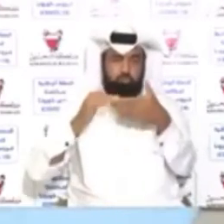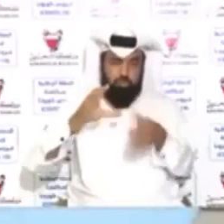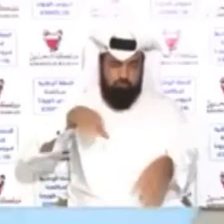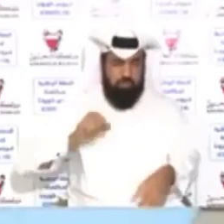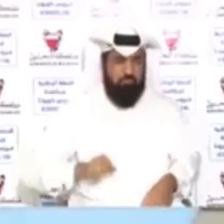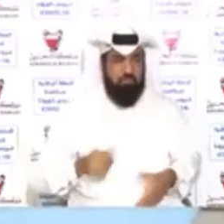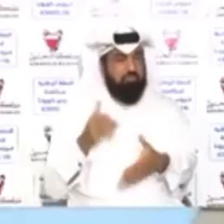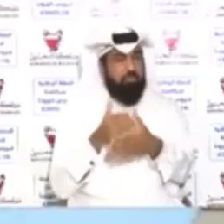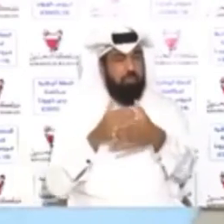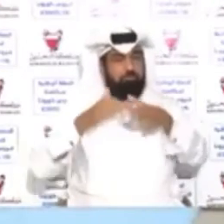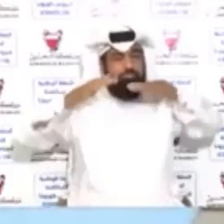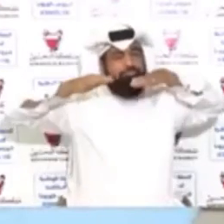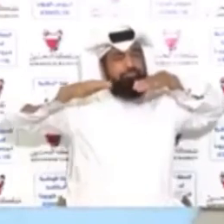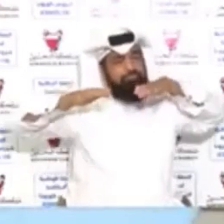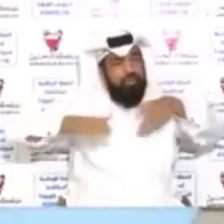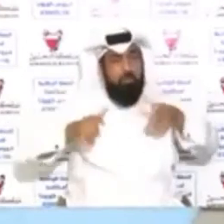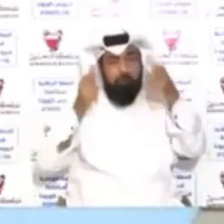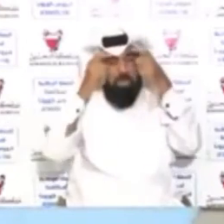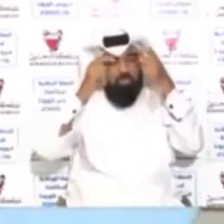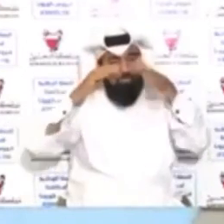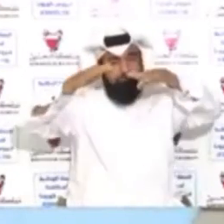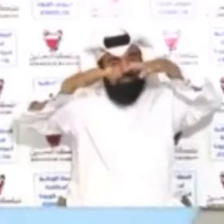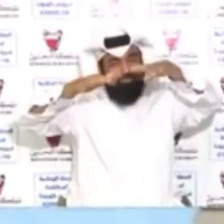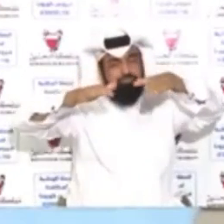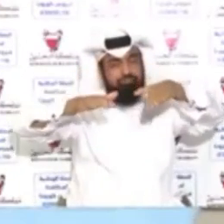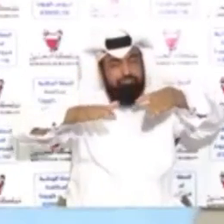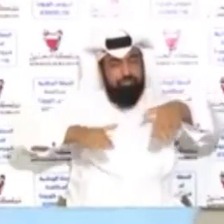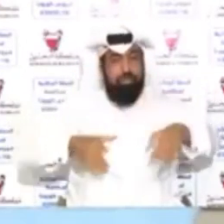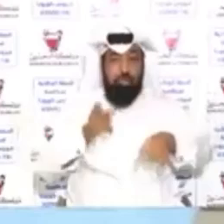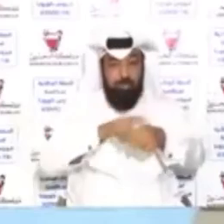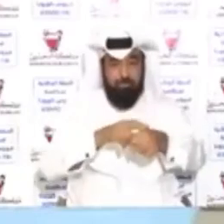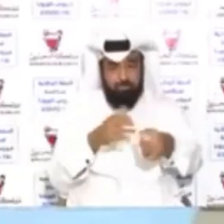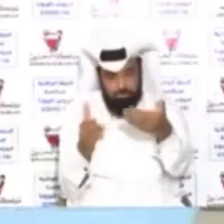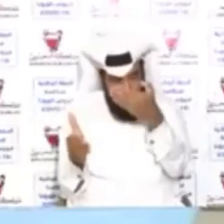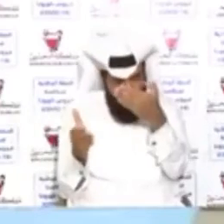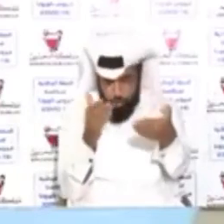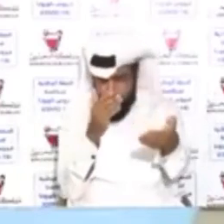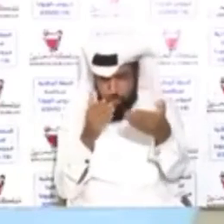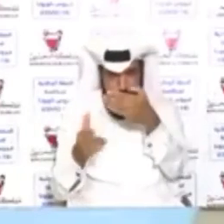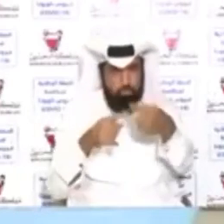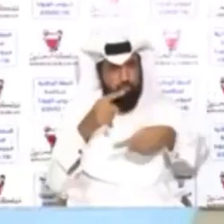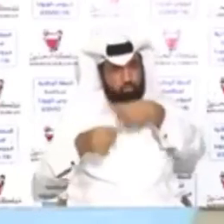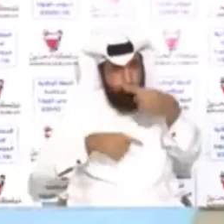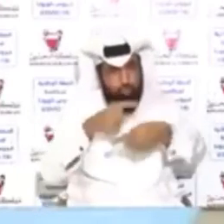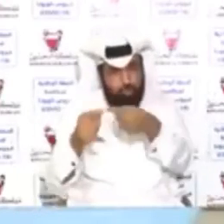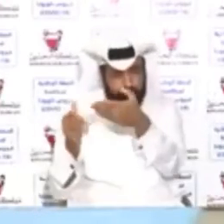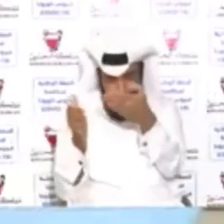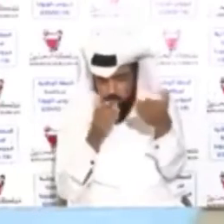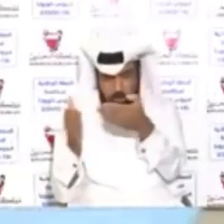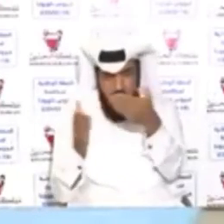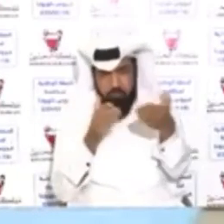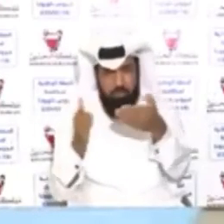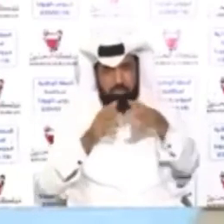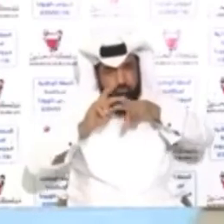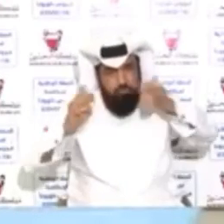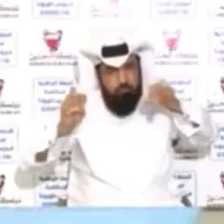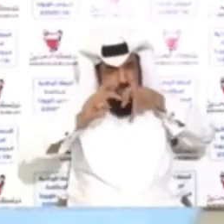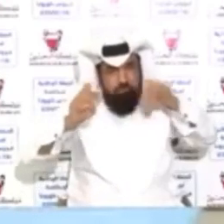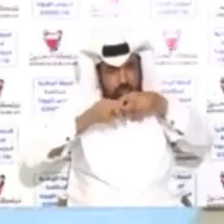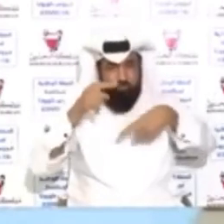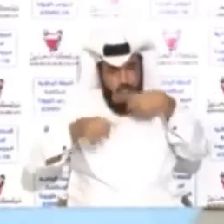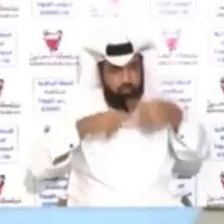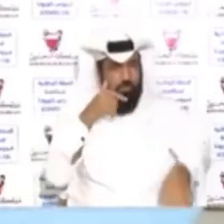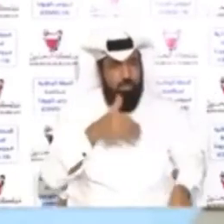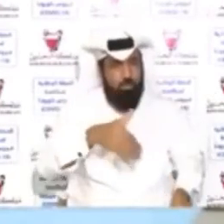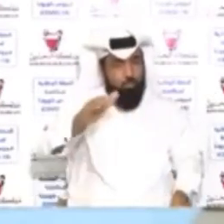للمرض أو من تطور هذا المرض، وبيكون في دراسة مستمرة لي واللي احنا بدأنا بها من شهر فبراير من بدأنا استخدام الدواء في